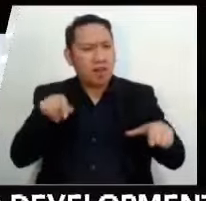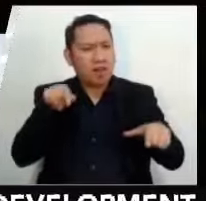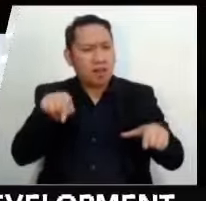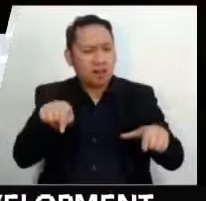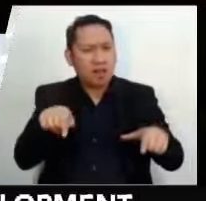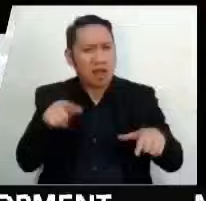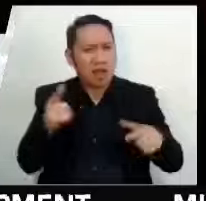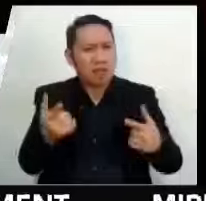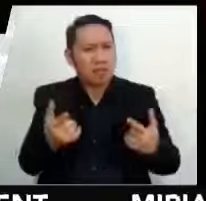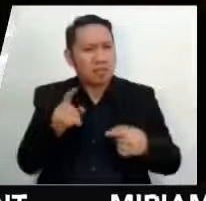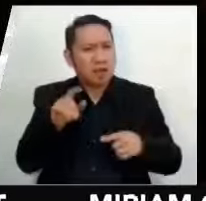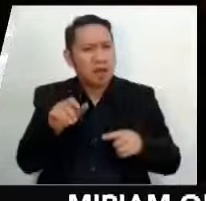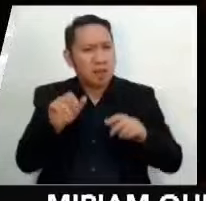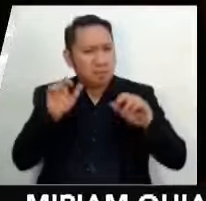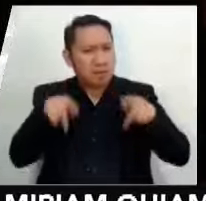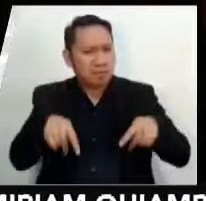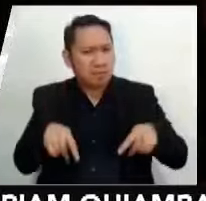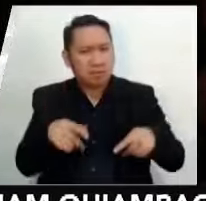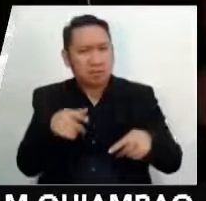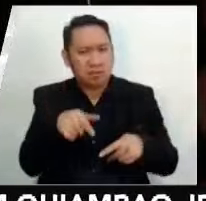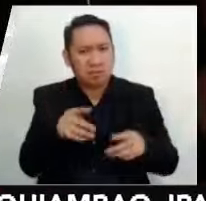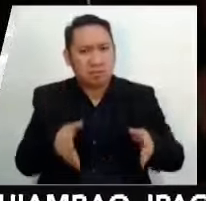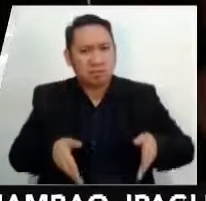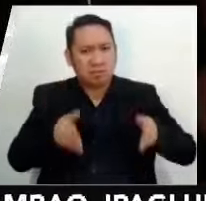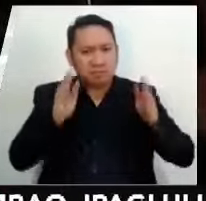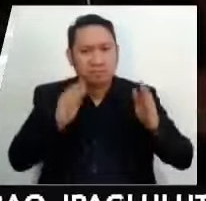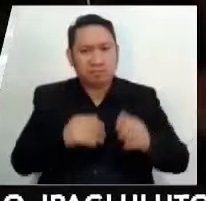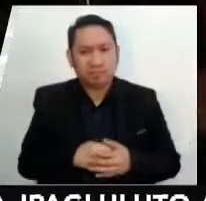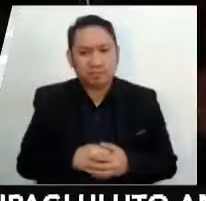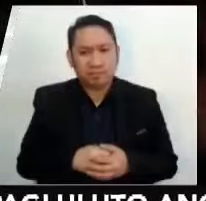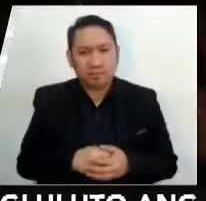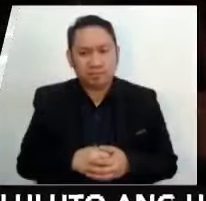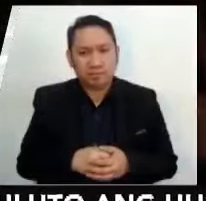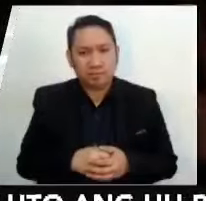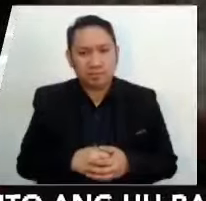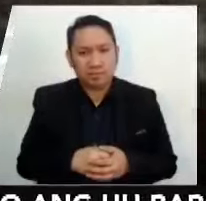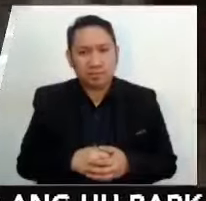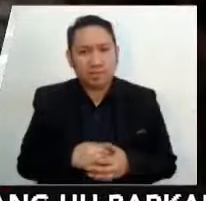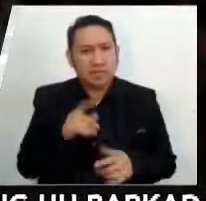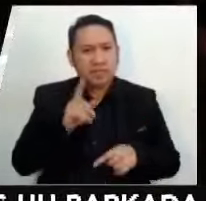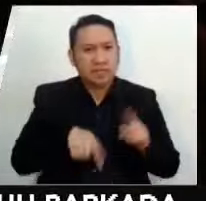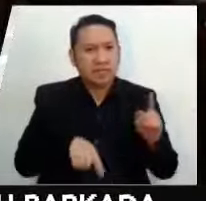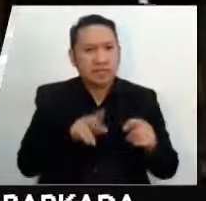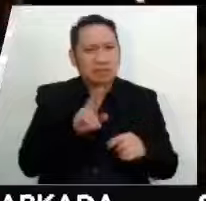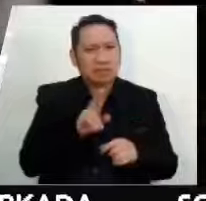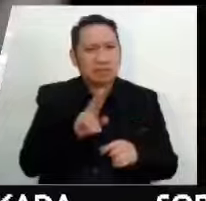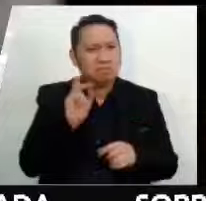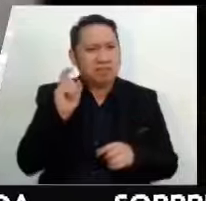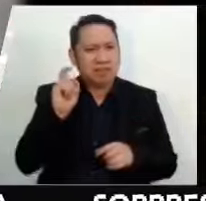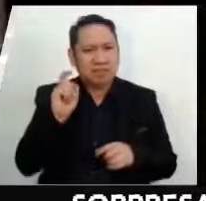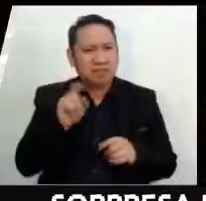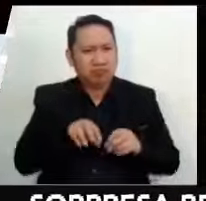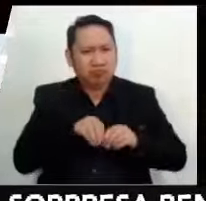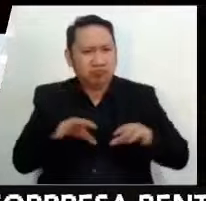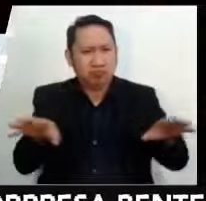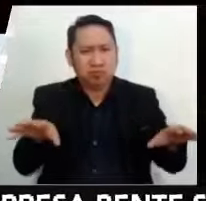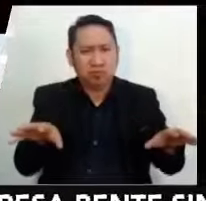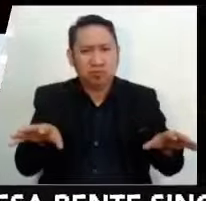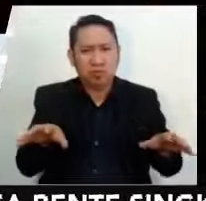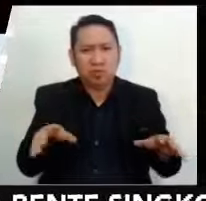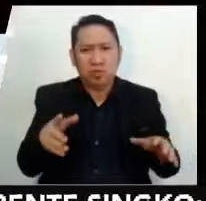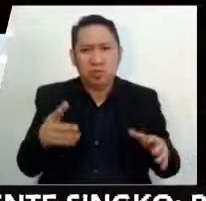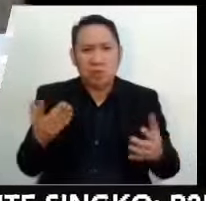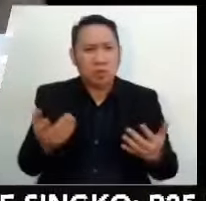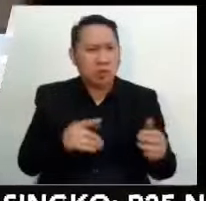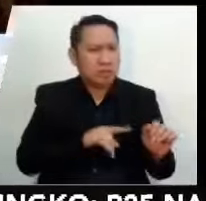compound hindi na namin kinayang dalhin yung pirat sir dahil lumaki bigla Ang bilis ng pagkasunog umikot eh nagsimula dito sa may bandang